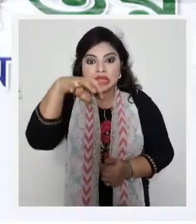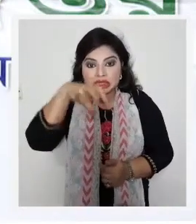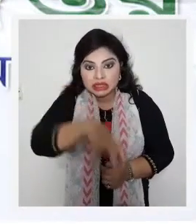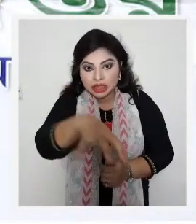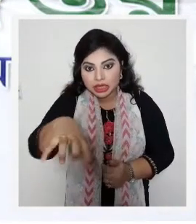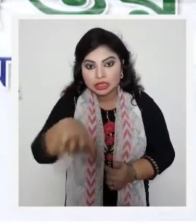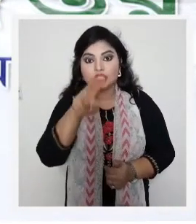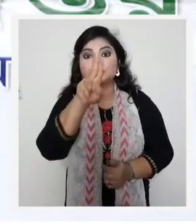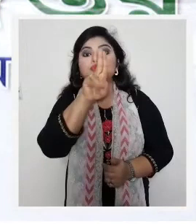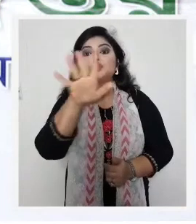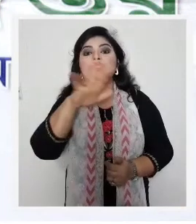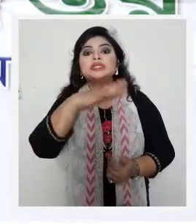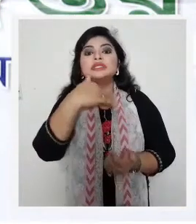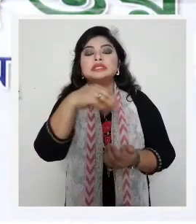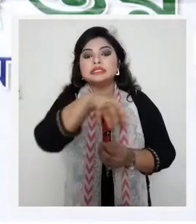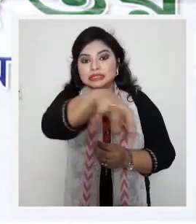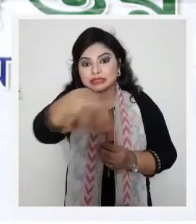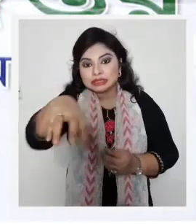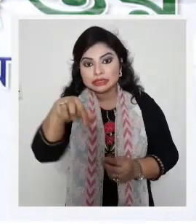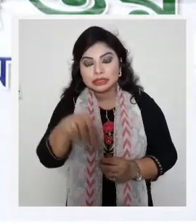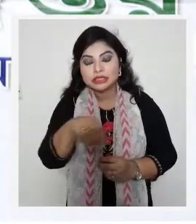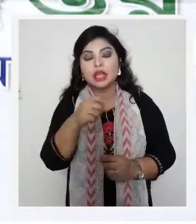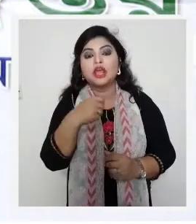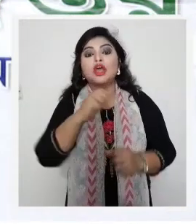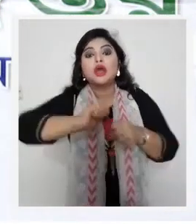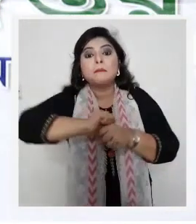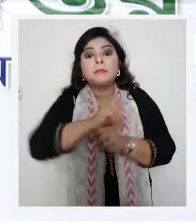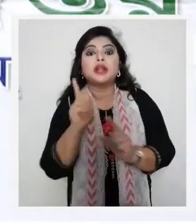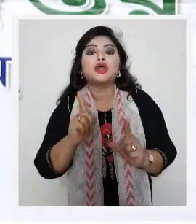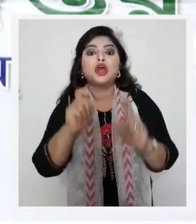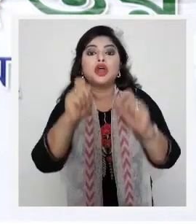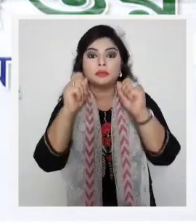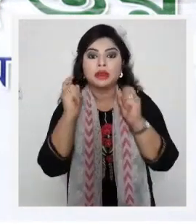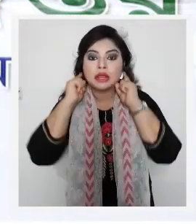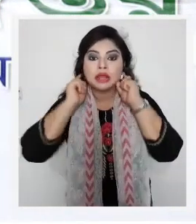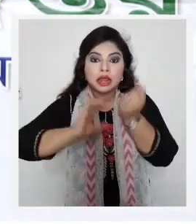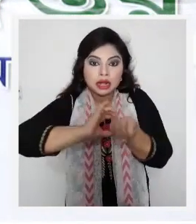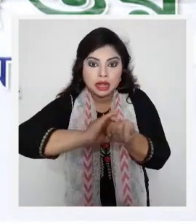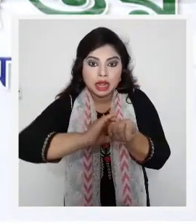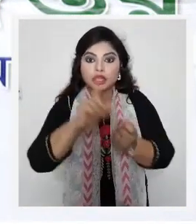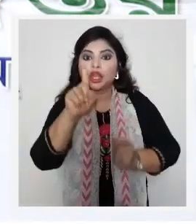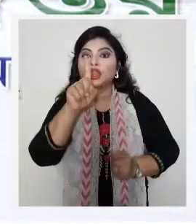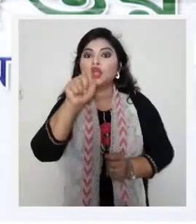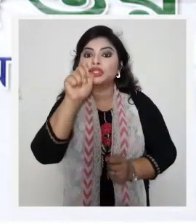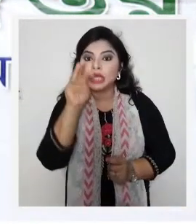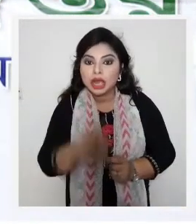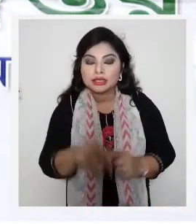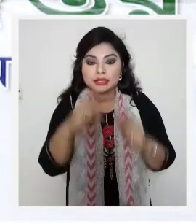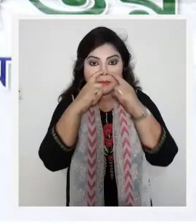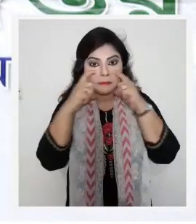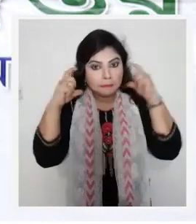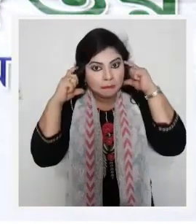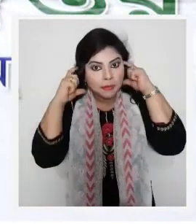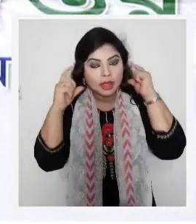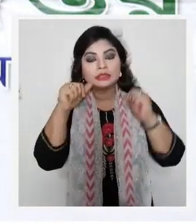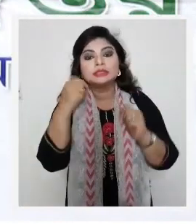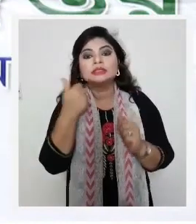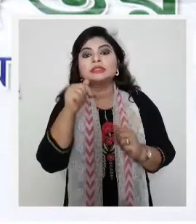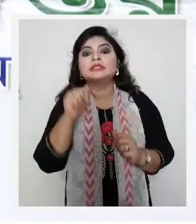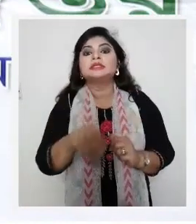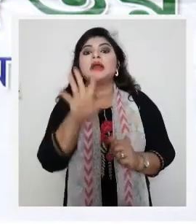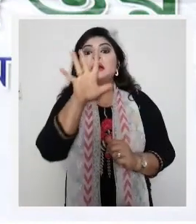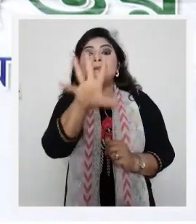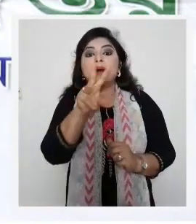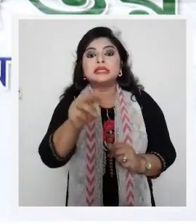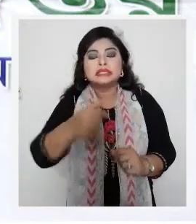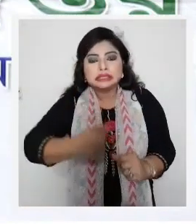এখানে উল্লেখ্য, সার্ক মানবাধিকার ফাউন্ডেশন কেন্দ্রীয় কমিটির পক্ষ থেকে সম্প্রতি দেশের 25টি জেলায় করোনা ভাইরাস মোকাবেলার